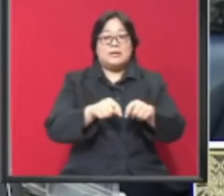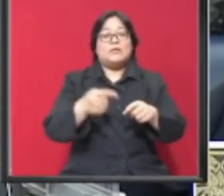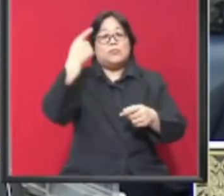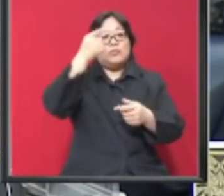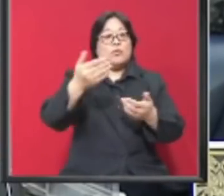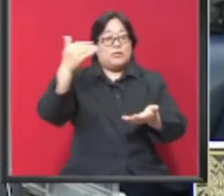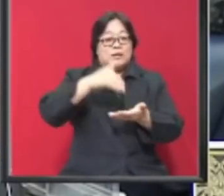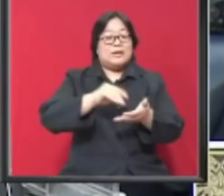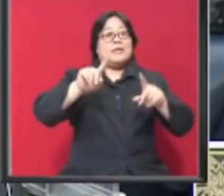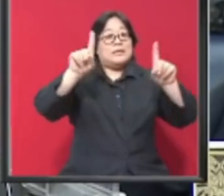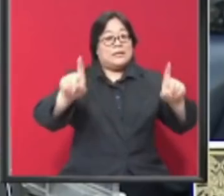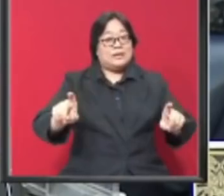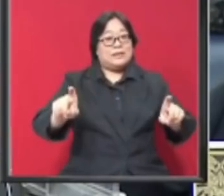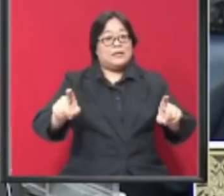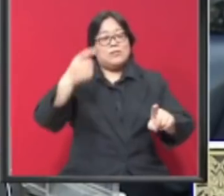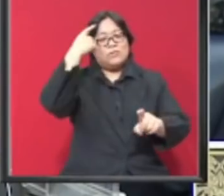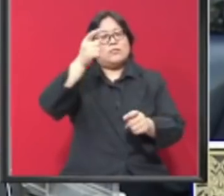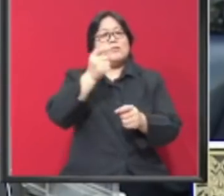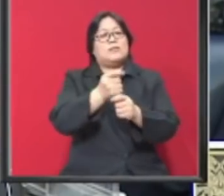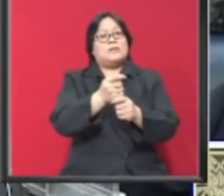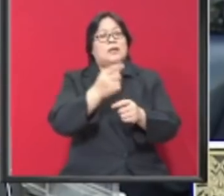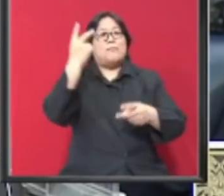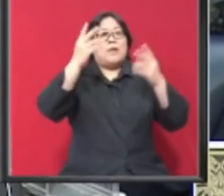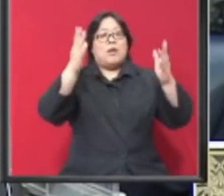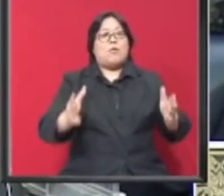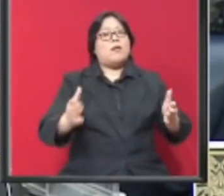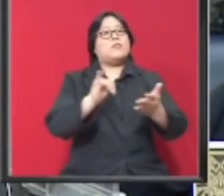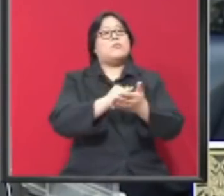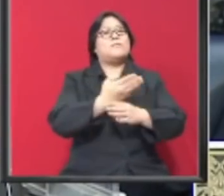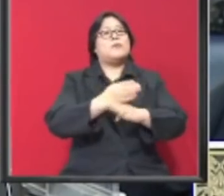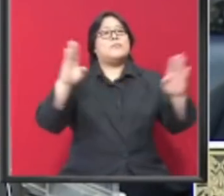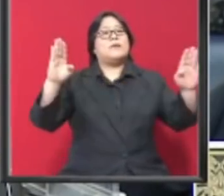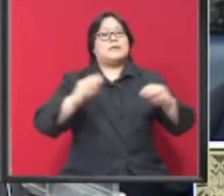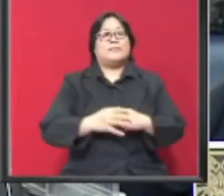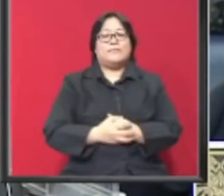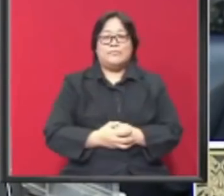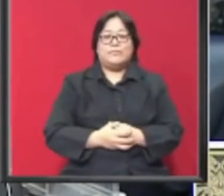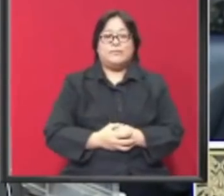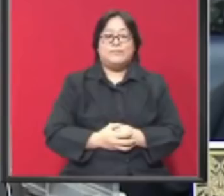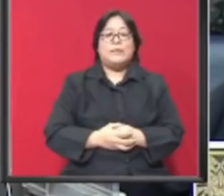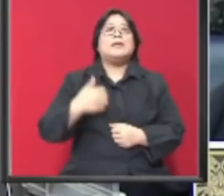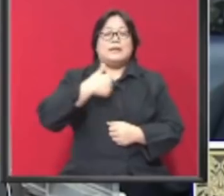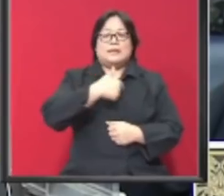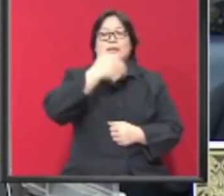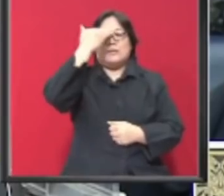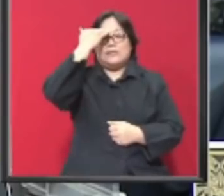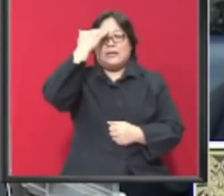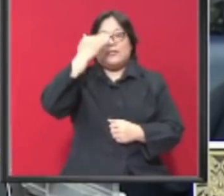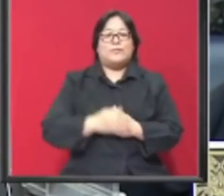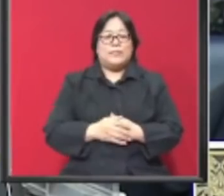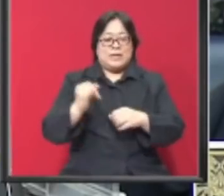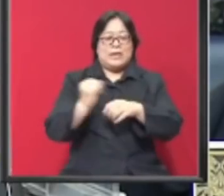lagi tes boleh diadakan untuk menentu Pelawat bebas daripada jangkitan kita tahu